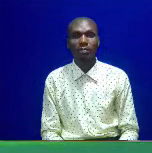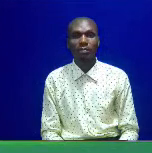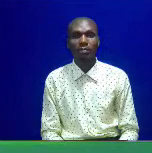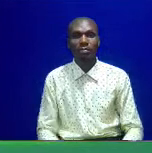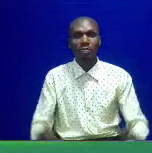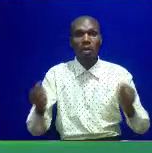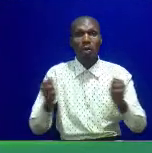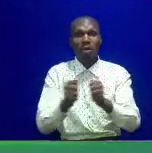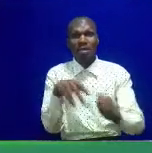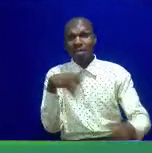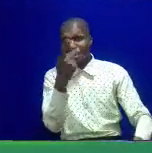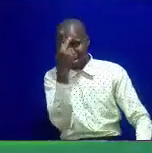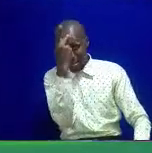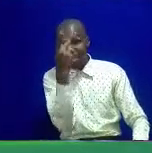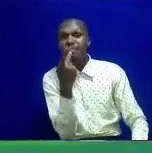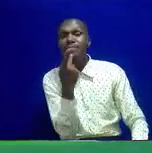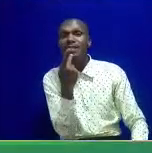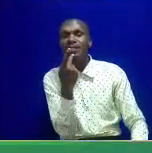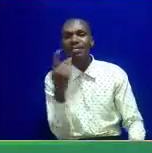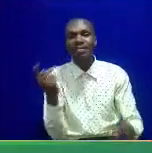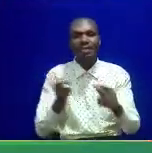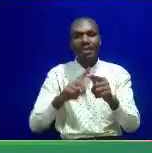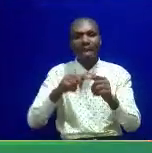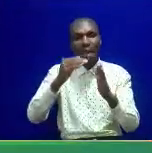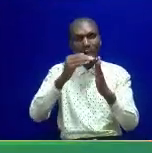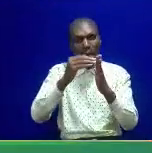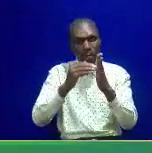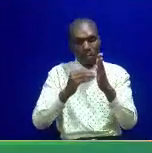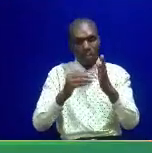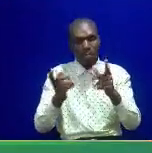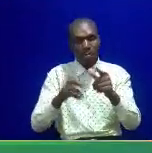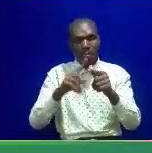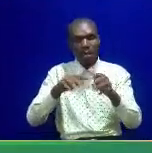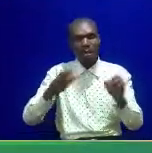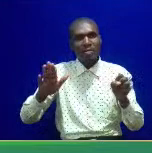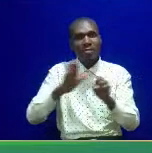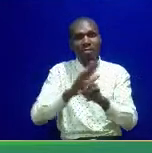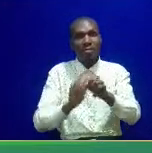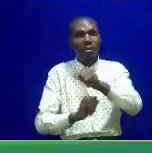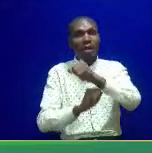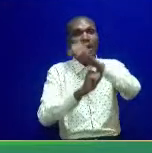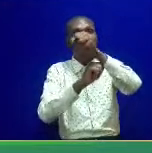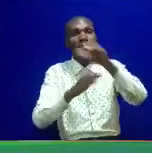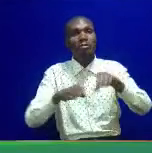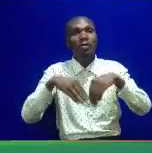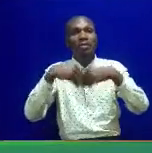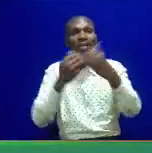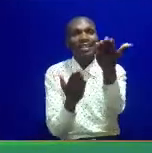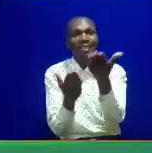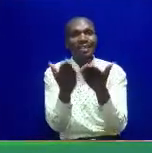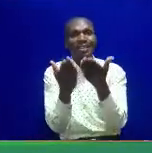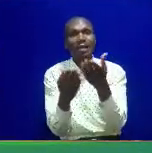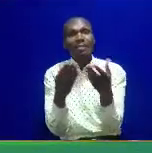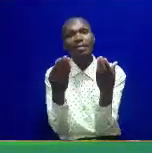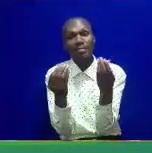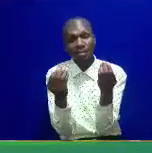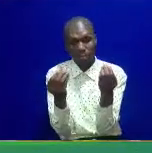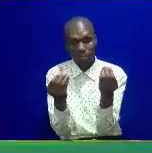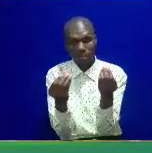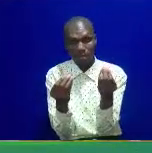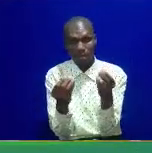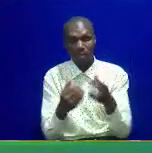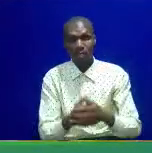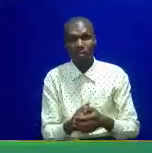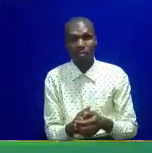Ensemu ya Baibuli mbate ba umoroberi oyo nochiko bakonya konyorobo koleri asenchira enyororo.